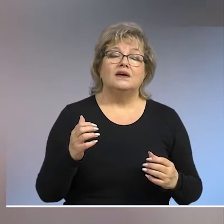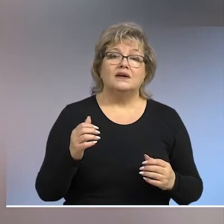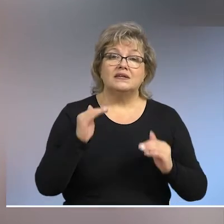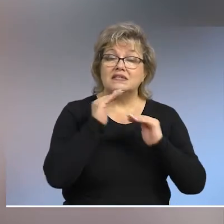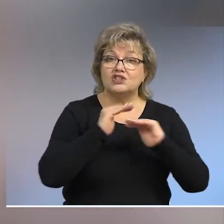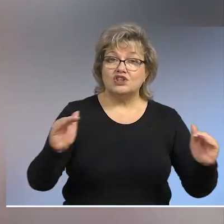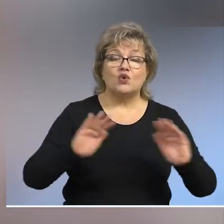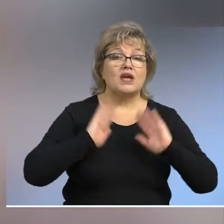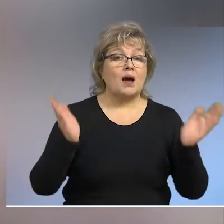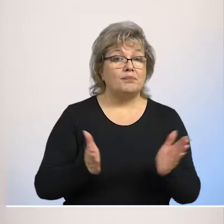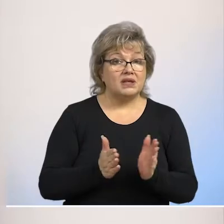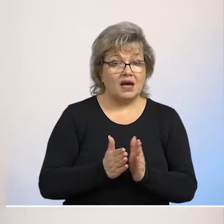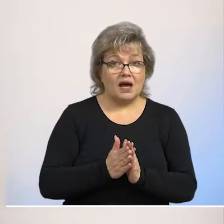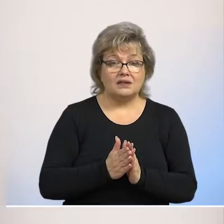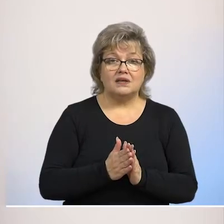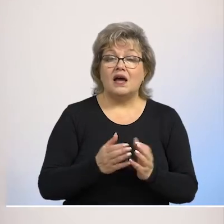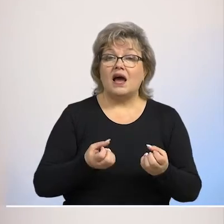войсковый тишиной объят.